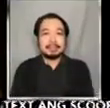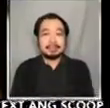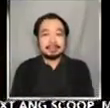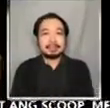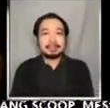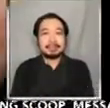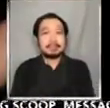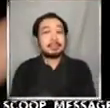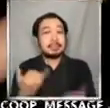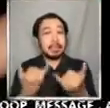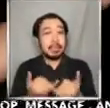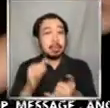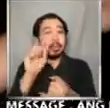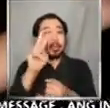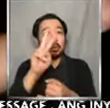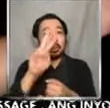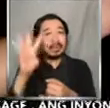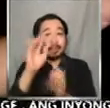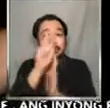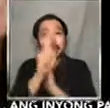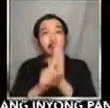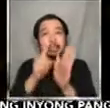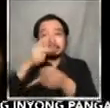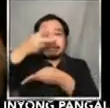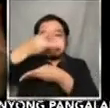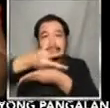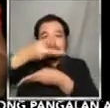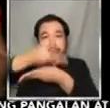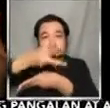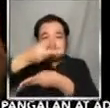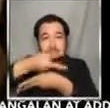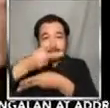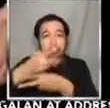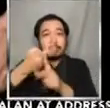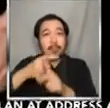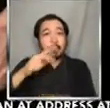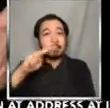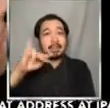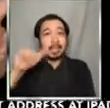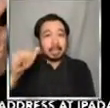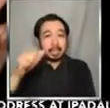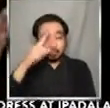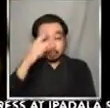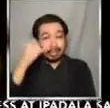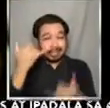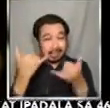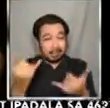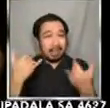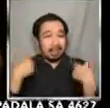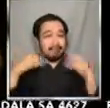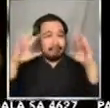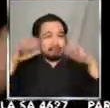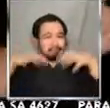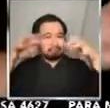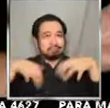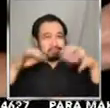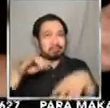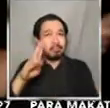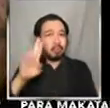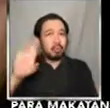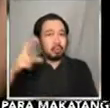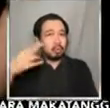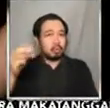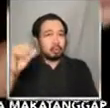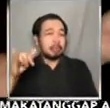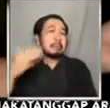VK 24/7 na nakamonitor doon sa control house ang mga taga NIA, lalo't may tropical depression Butchoy na maaring magpaulan